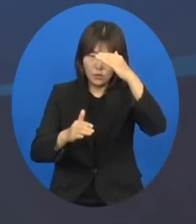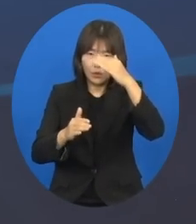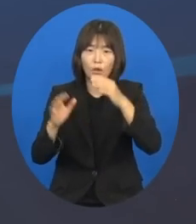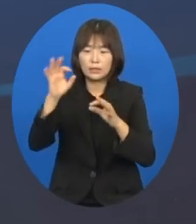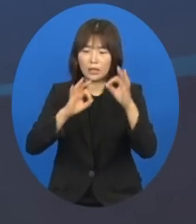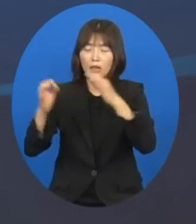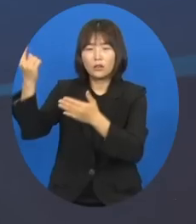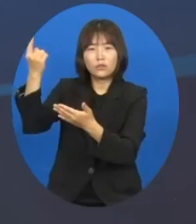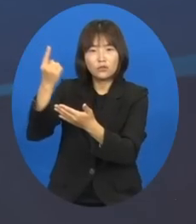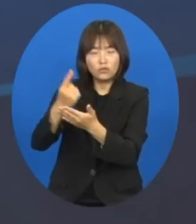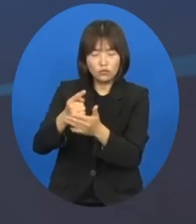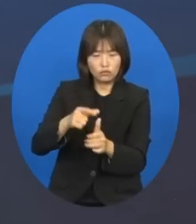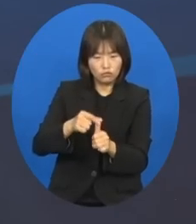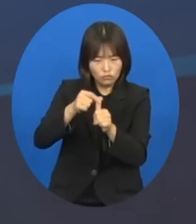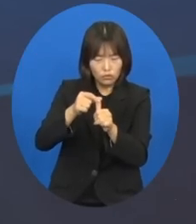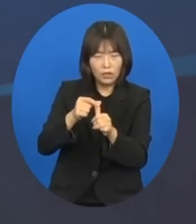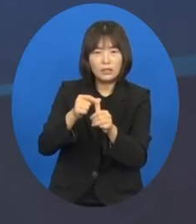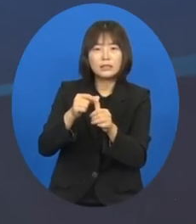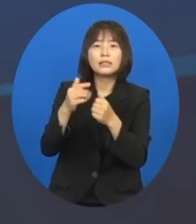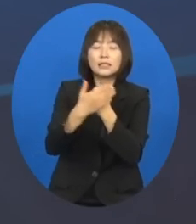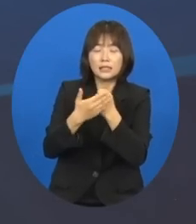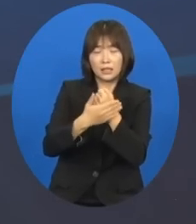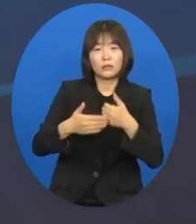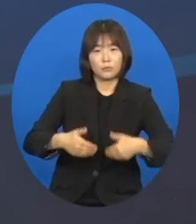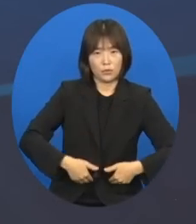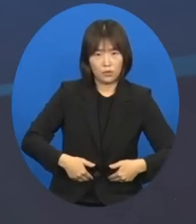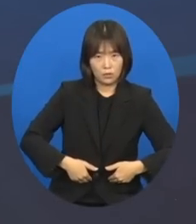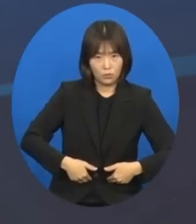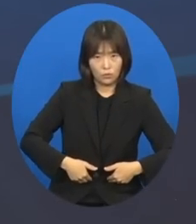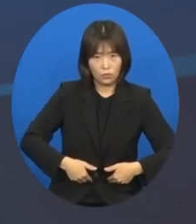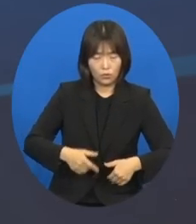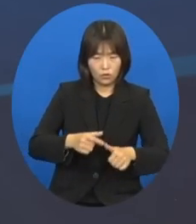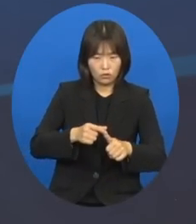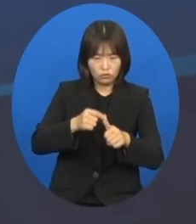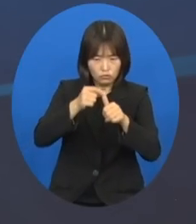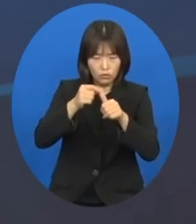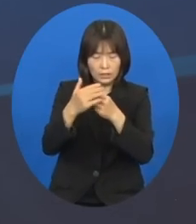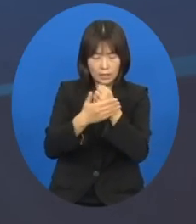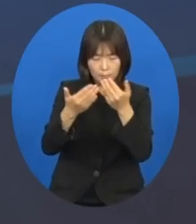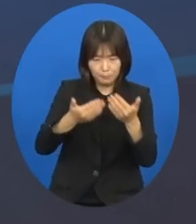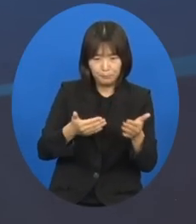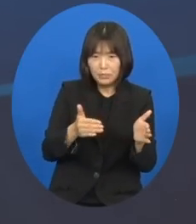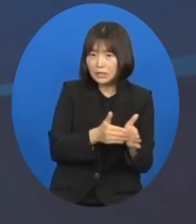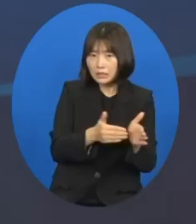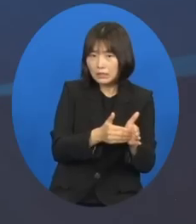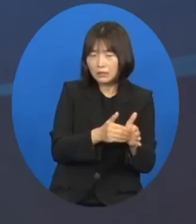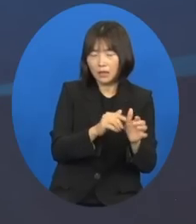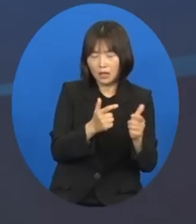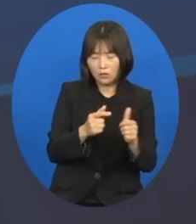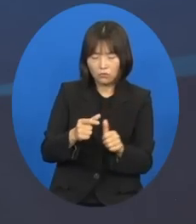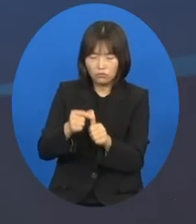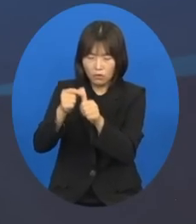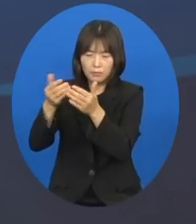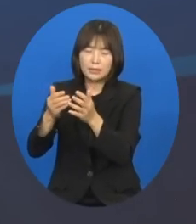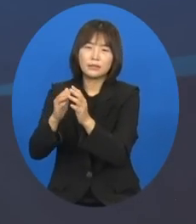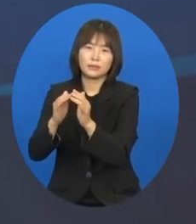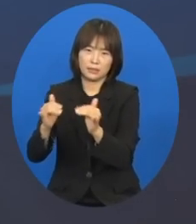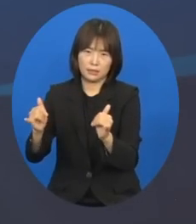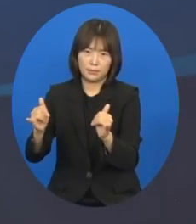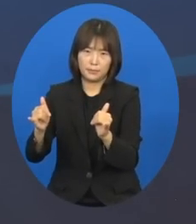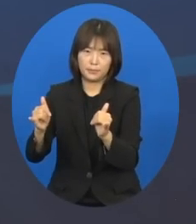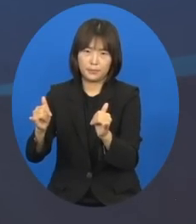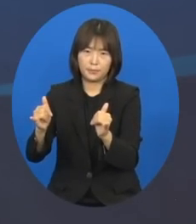찾아와 주시는 구원의 은혜가 필요하고 구원의 은혜를 받고 그날 끝나는게 아니라 구원받은 자들이